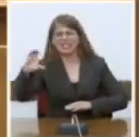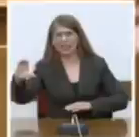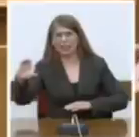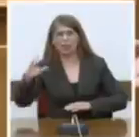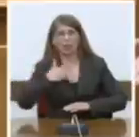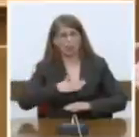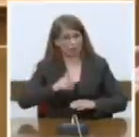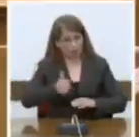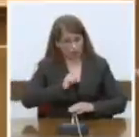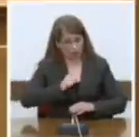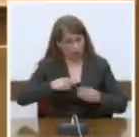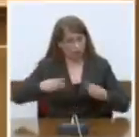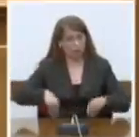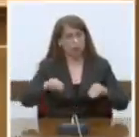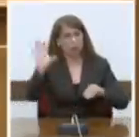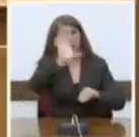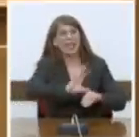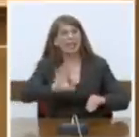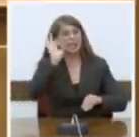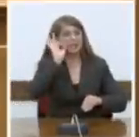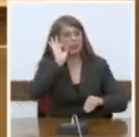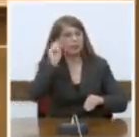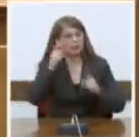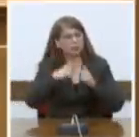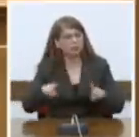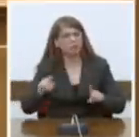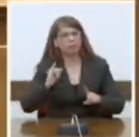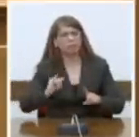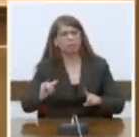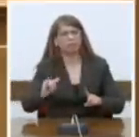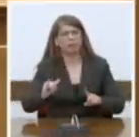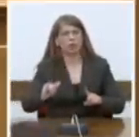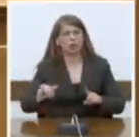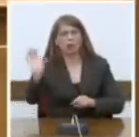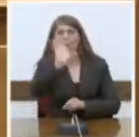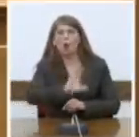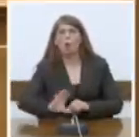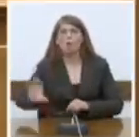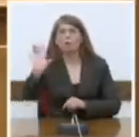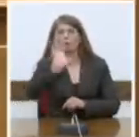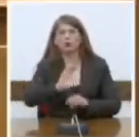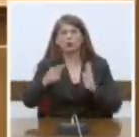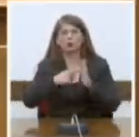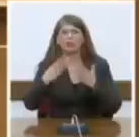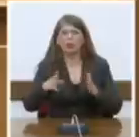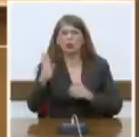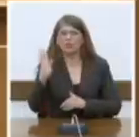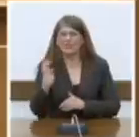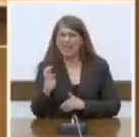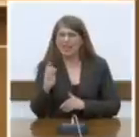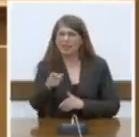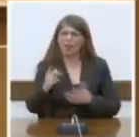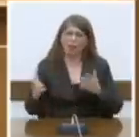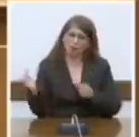να την ιδιωτικοποιήσουν, μάλλον και αυτήν? Ή γιατί περίεργα καθυστερούν το Μουσείο Ολοκαυτώματος και όλα τα μεγάλα project, το γήπεδο του ΠΑΟΚ που είχαν ξεκινήσει το